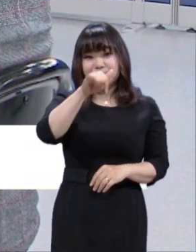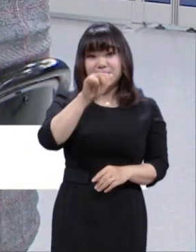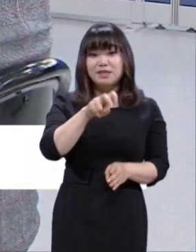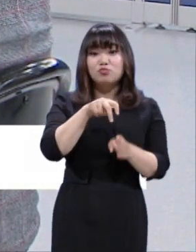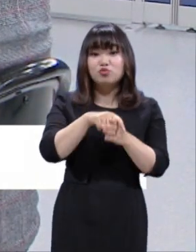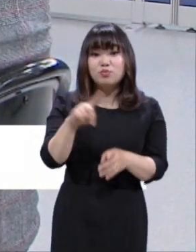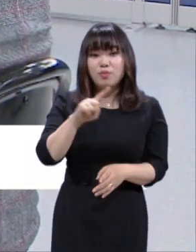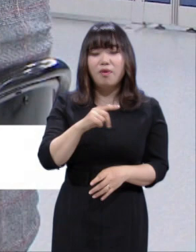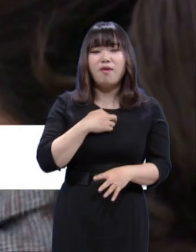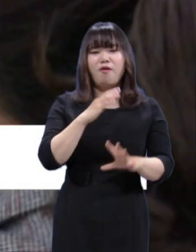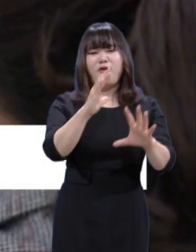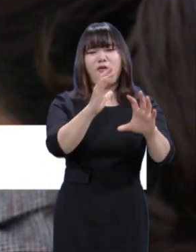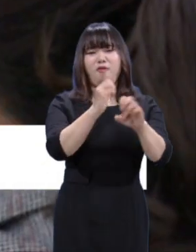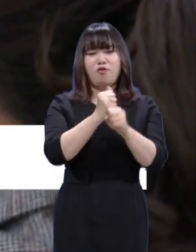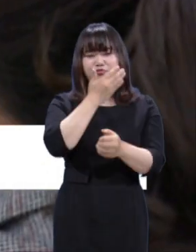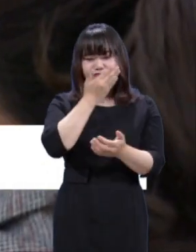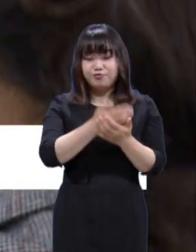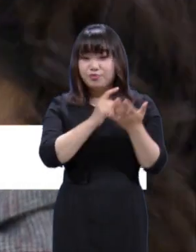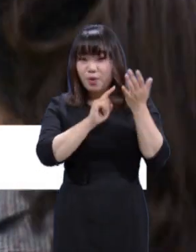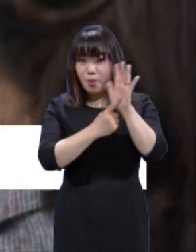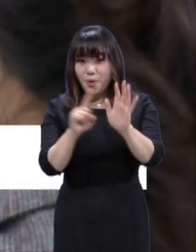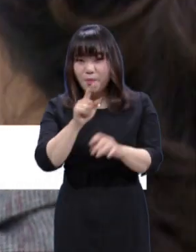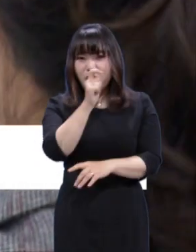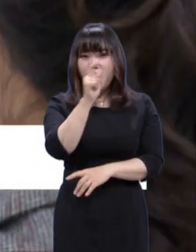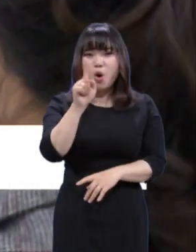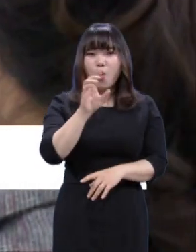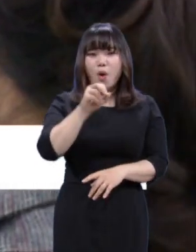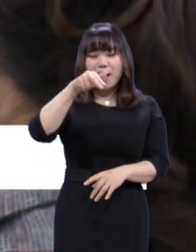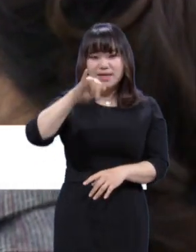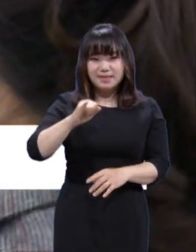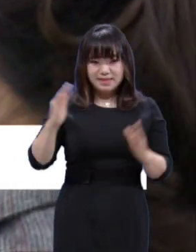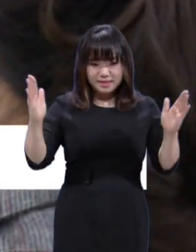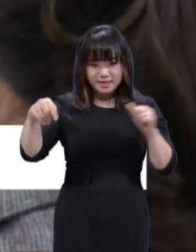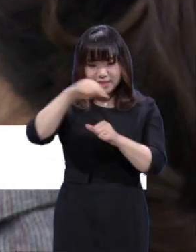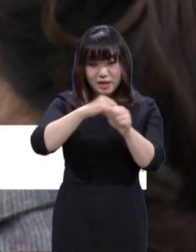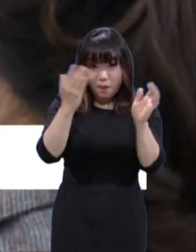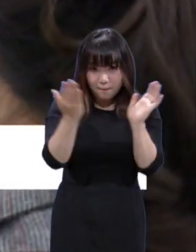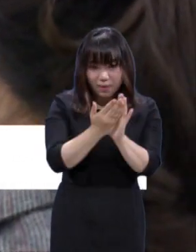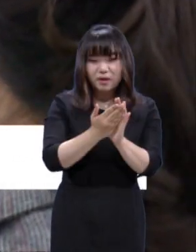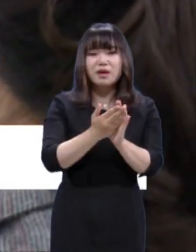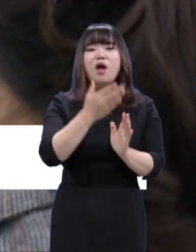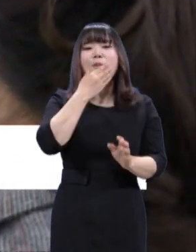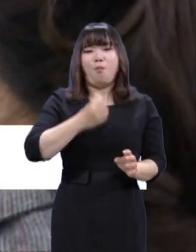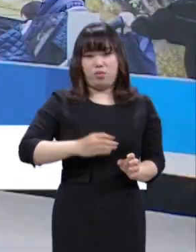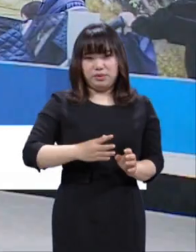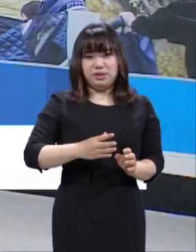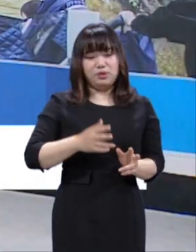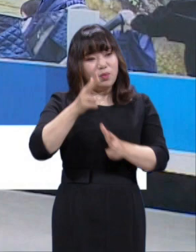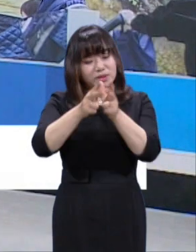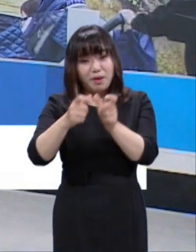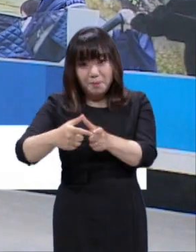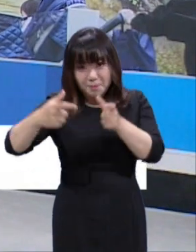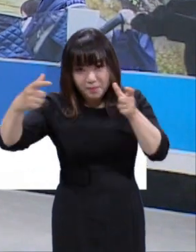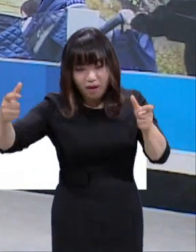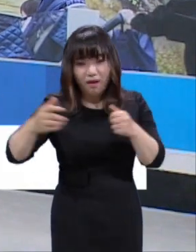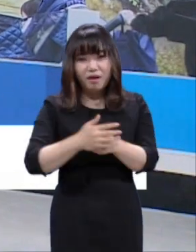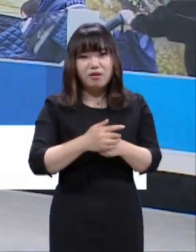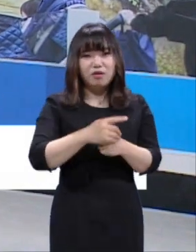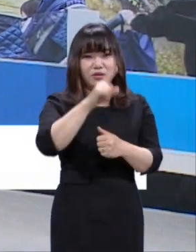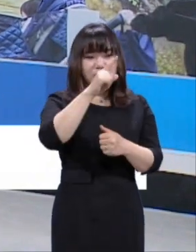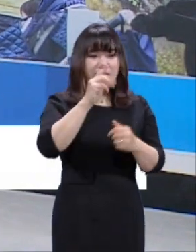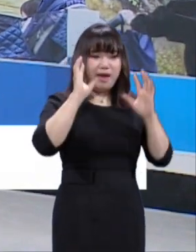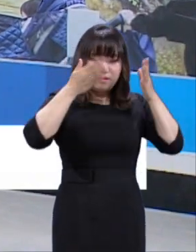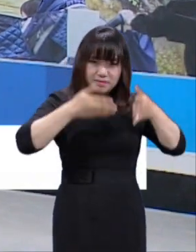후보는 핵심 공약으로 광진형 복지기준선 실행, 역세권 중심의 상업지역 확대,